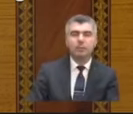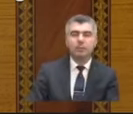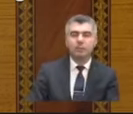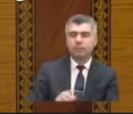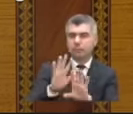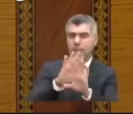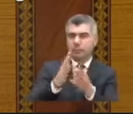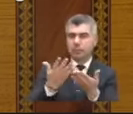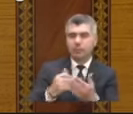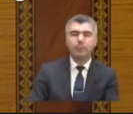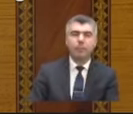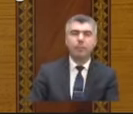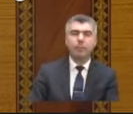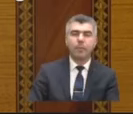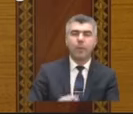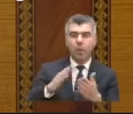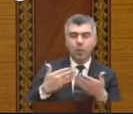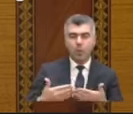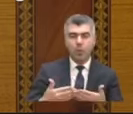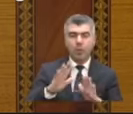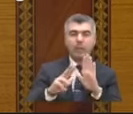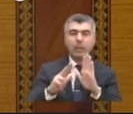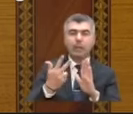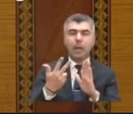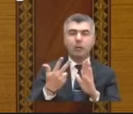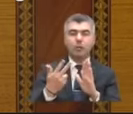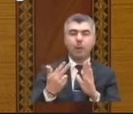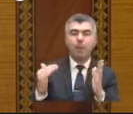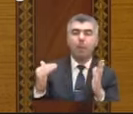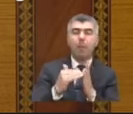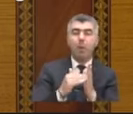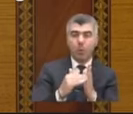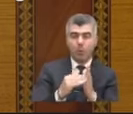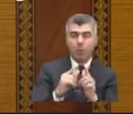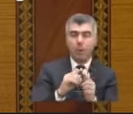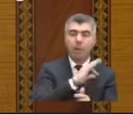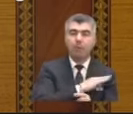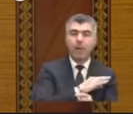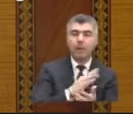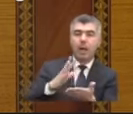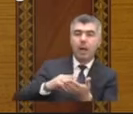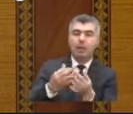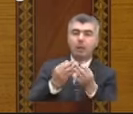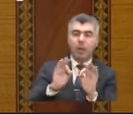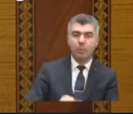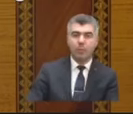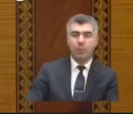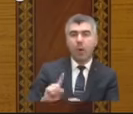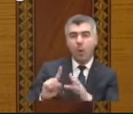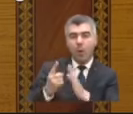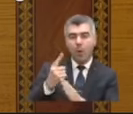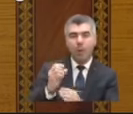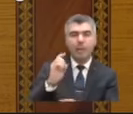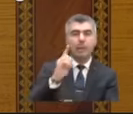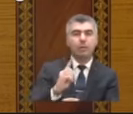غريبه. اليوم كتكلموا على 18 مليون ديال المواطنين كانوا كيستافدوا من الغاميد. حنا نهار اللي بدينا في الاول